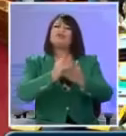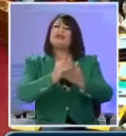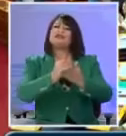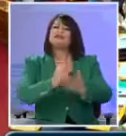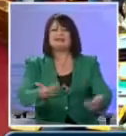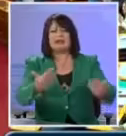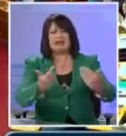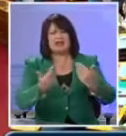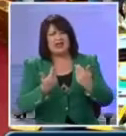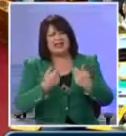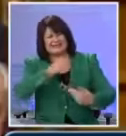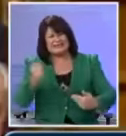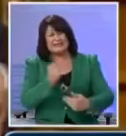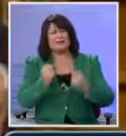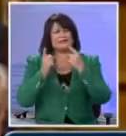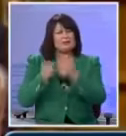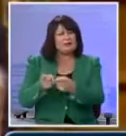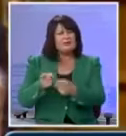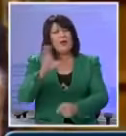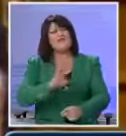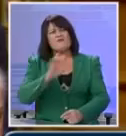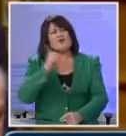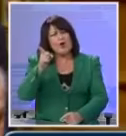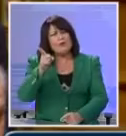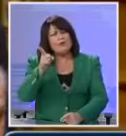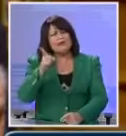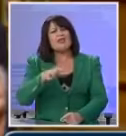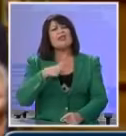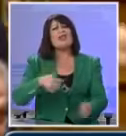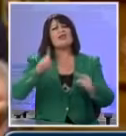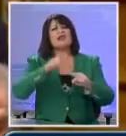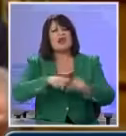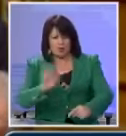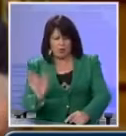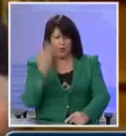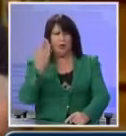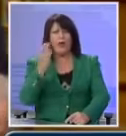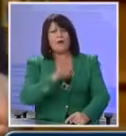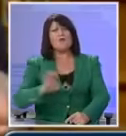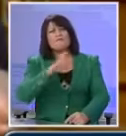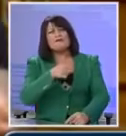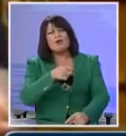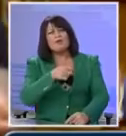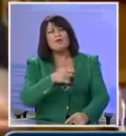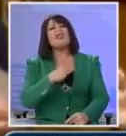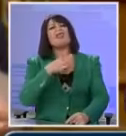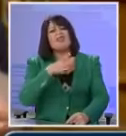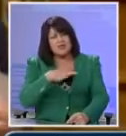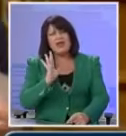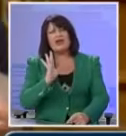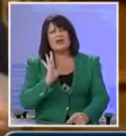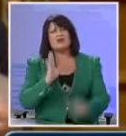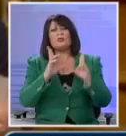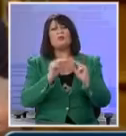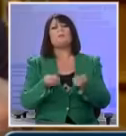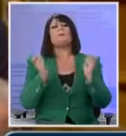με τις δυνάμεις τις δυτικές της ευρώπης που θέλουν την ελλάδα έξω από το ευρωπαϊκό πλαίσιο που θέλουν να μην ανοίξει αυτή η